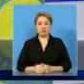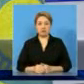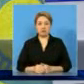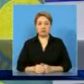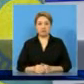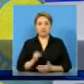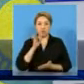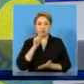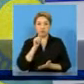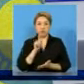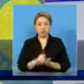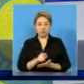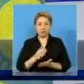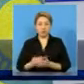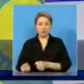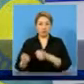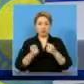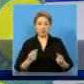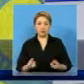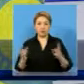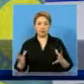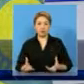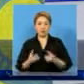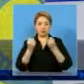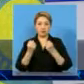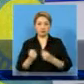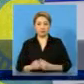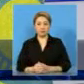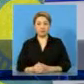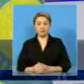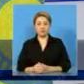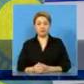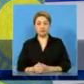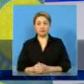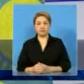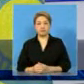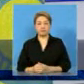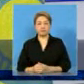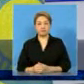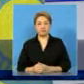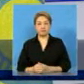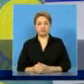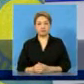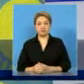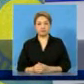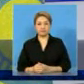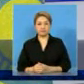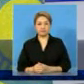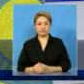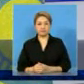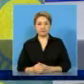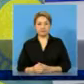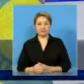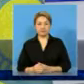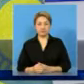азаматтық борышымыз сыртқа шығарып, ажалдан құтқарып, тілсіз жаудан. Сол болып мақсатымыз. Басқа ештеңе